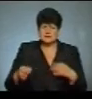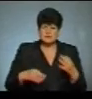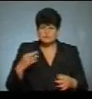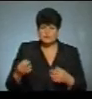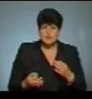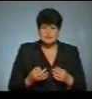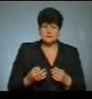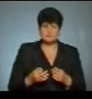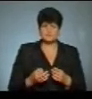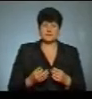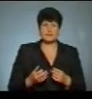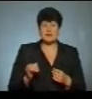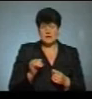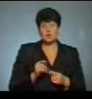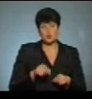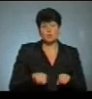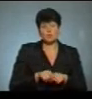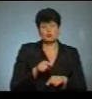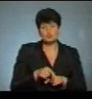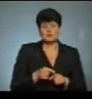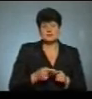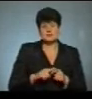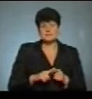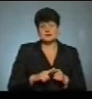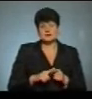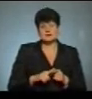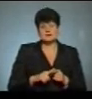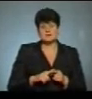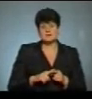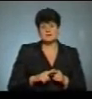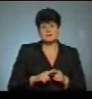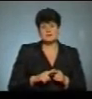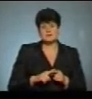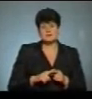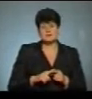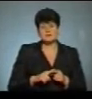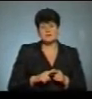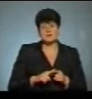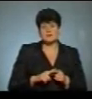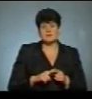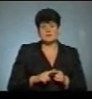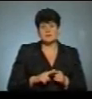в іншому. І тому це, по-перше, хотів би цей спіч завершити